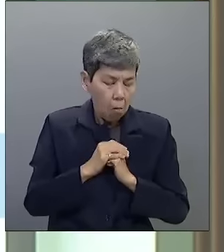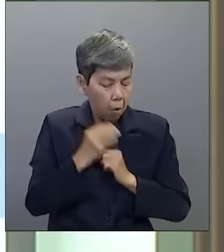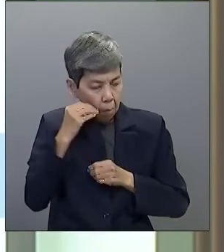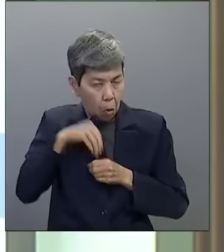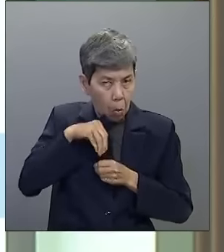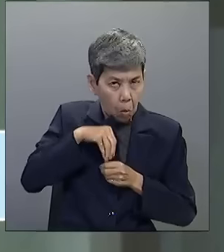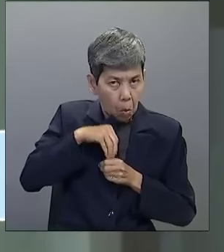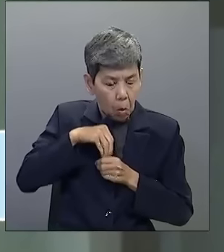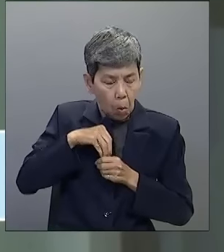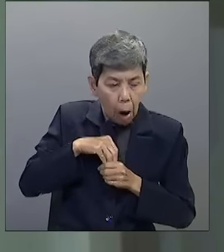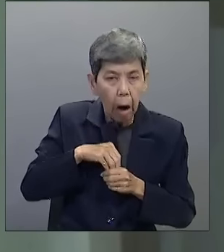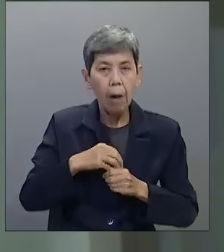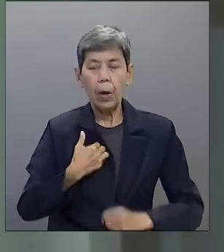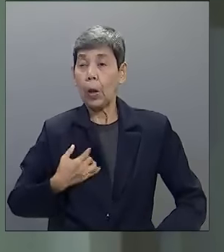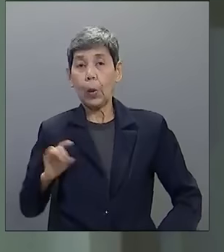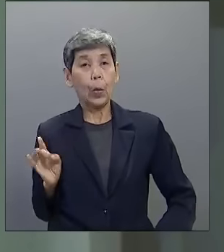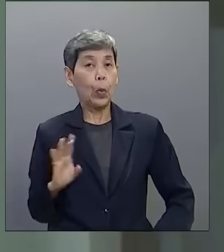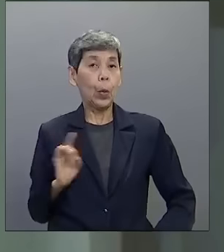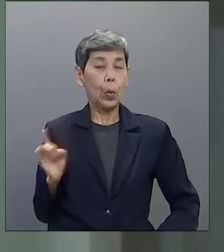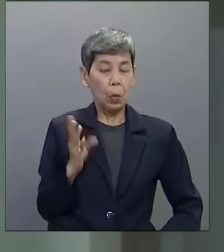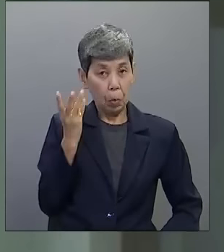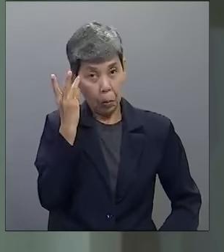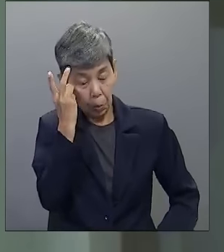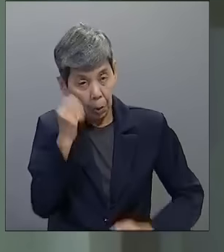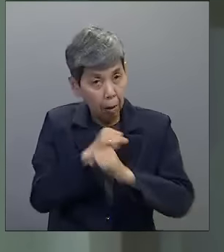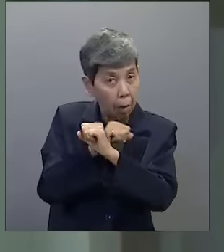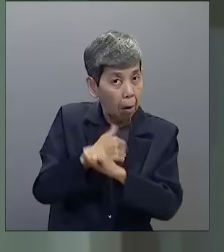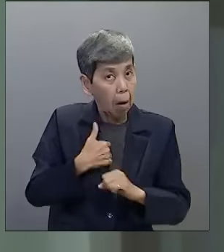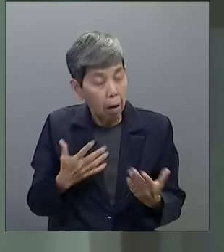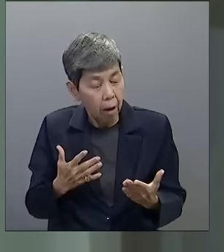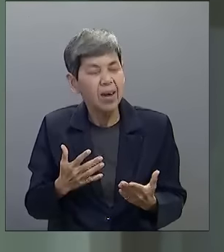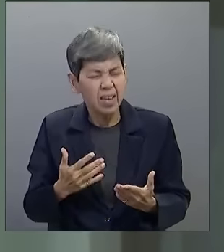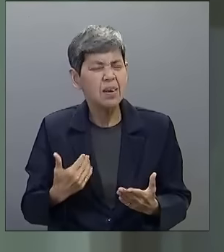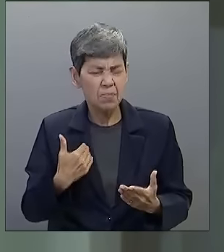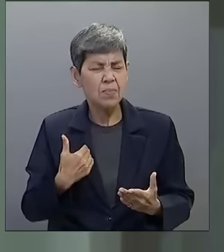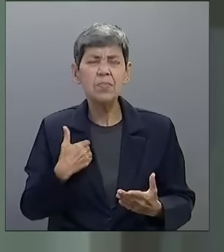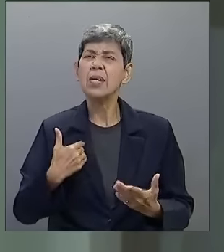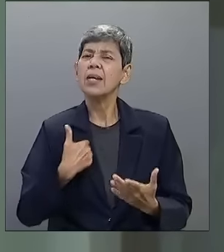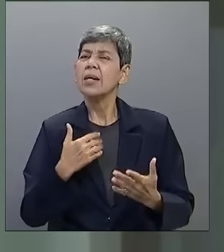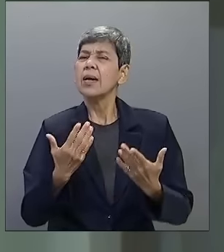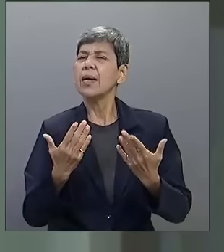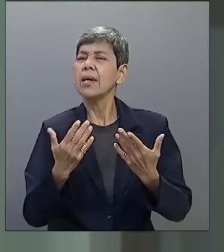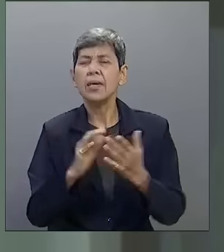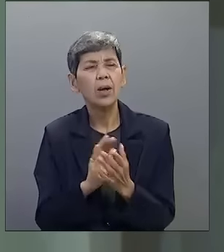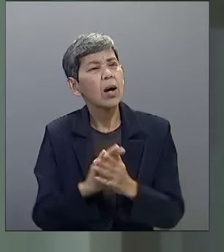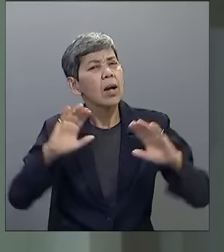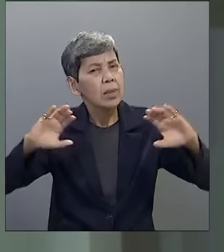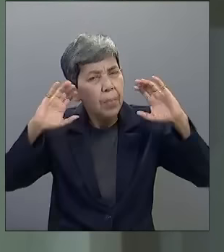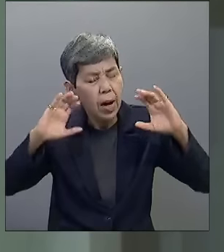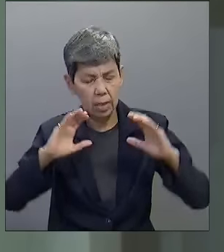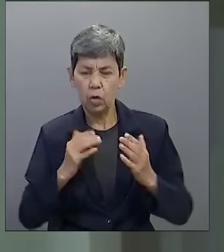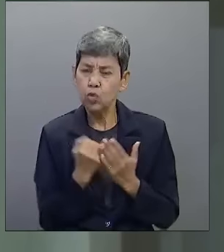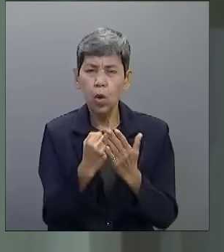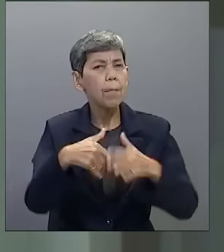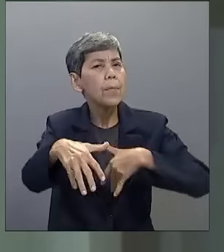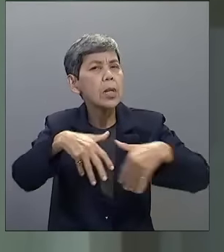ล้วคนที่รอดทุกซีซั่นก็มีความรู้สึกว่าเลิกลากฉันจะดูแลตัวเองยังไงดีหรือแม้กระทั่งมาตรการจากในเรื่องของทางการเองที่จะมาดูแลประชา